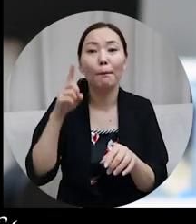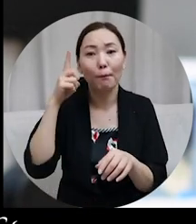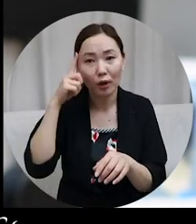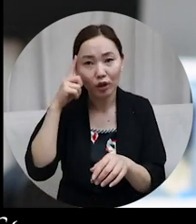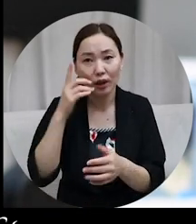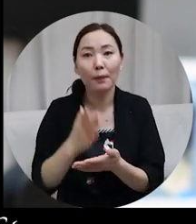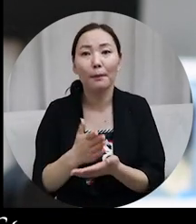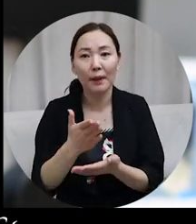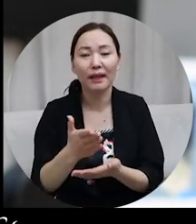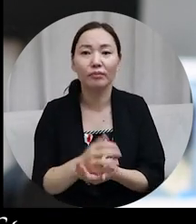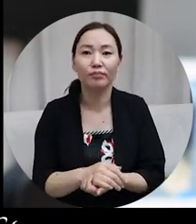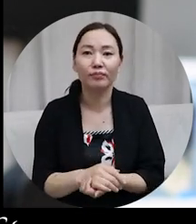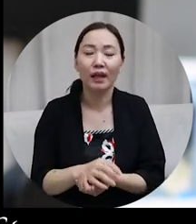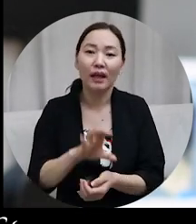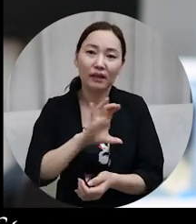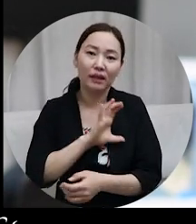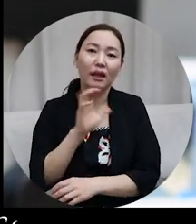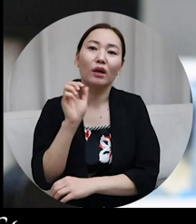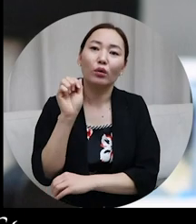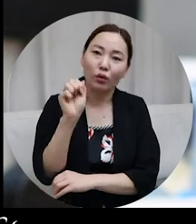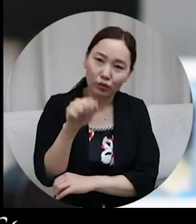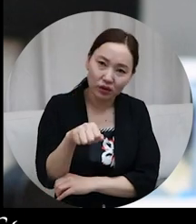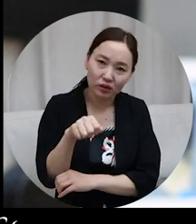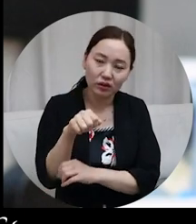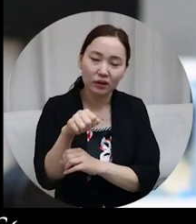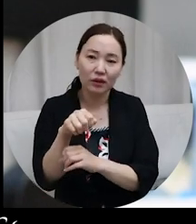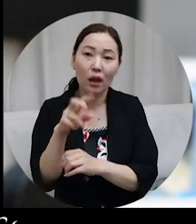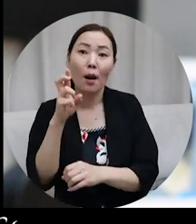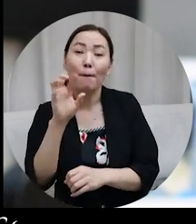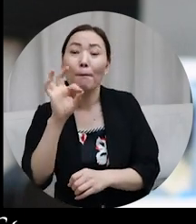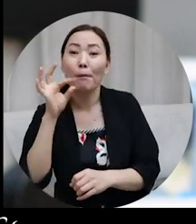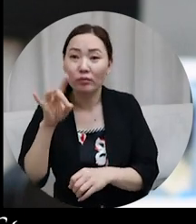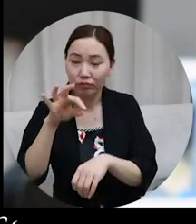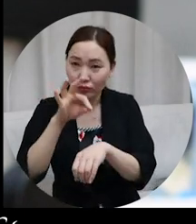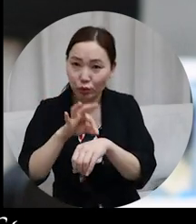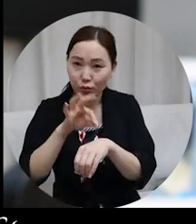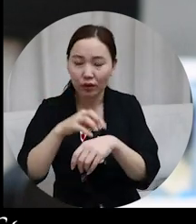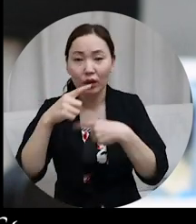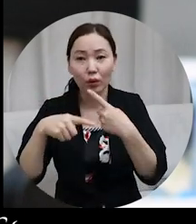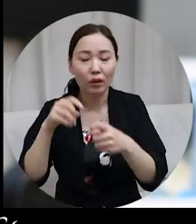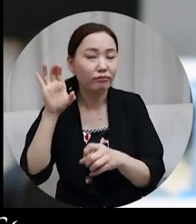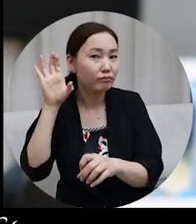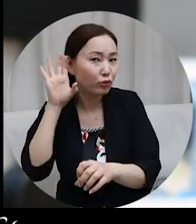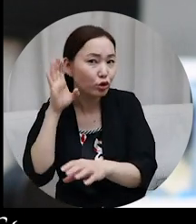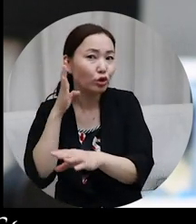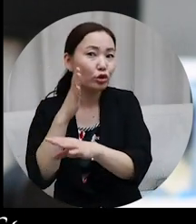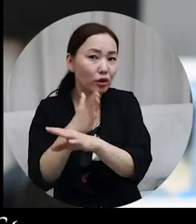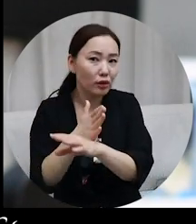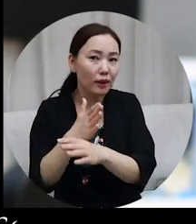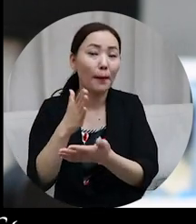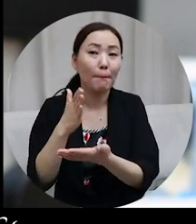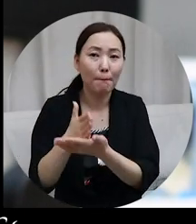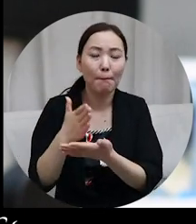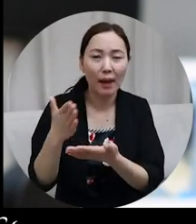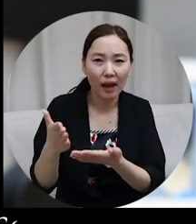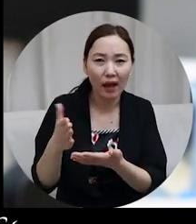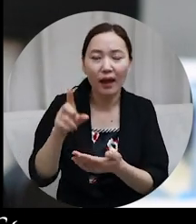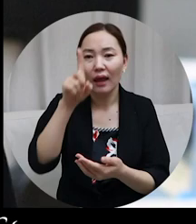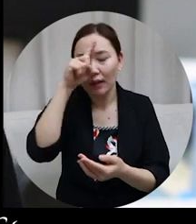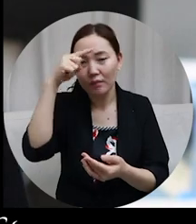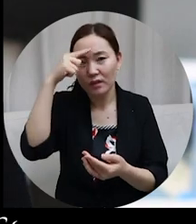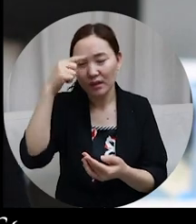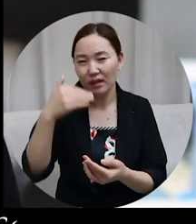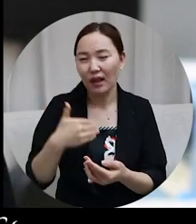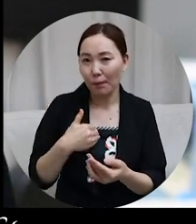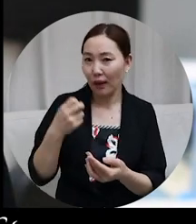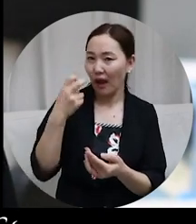ингээл нэг сонь өчгөөчөө хүн л юм бодогдсон юм билээ. Тэгээ би бол ингээд бүр яг нөгөө нэг сэтгэл санаагаар унтсан,